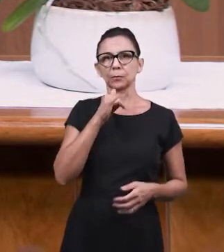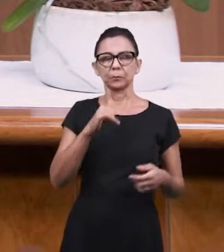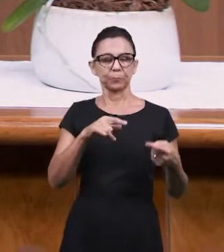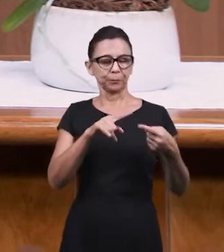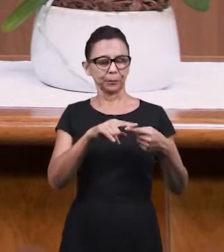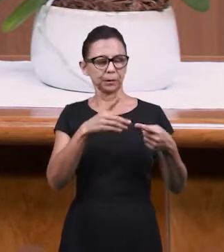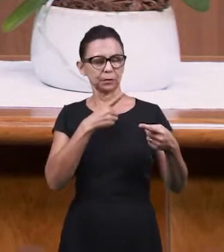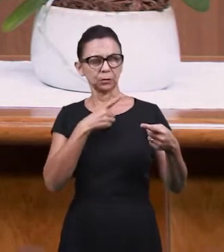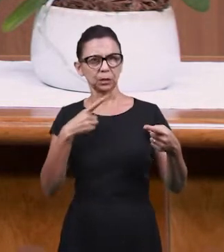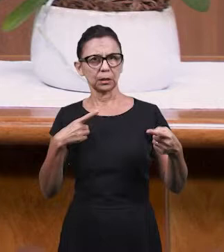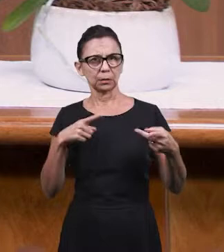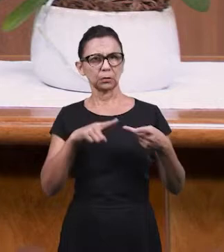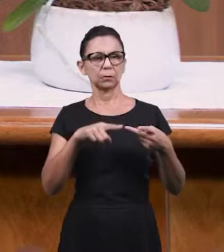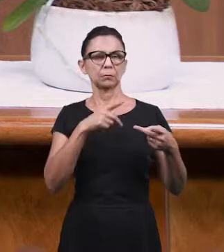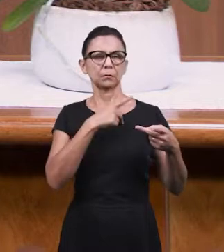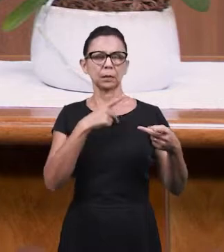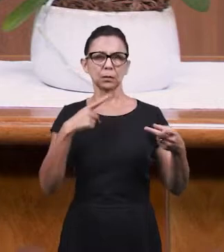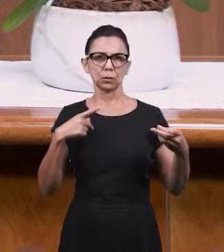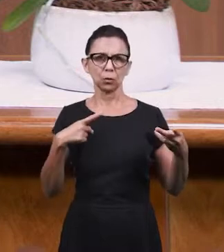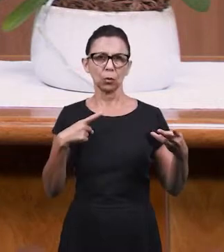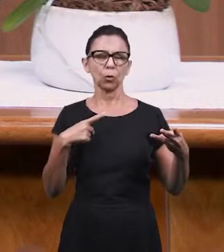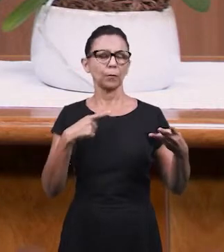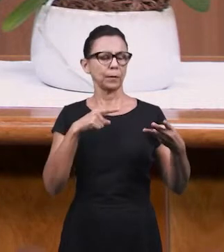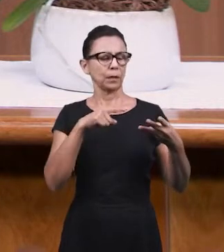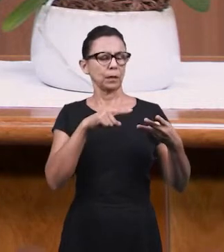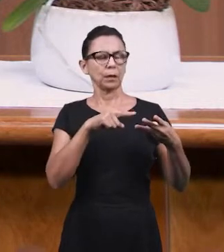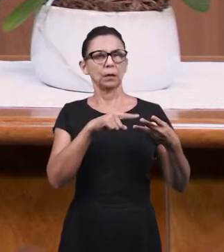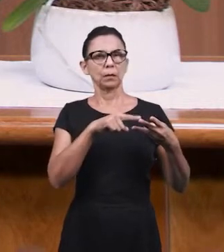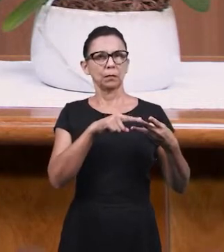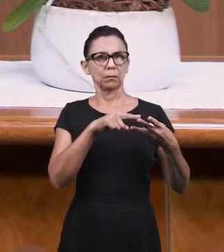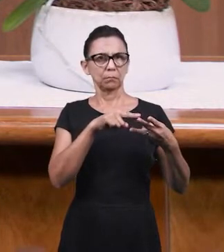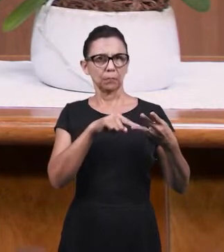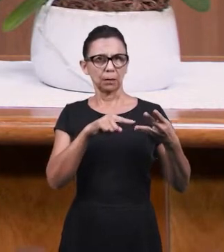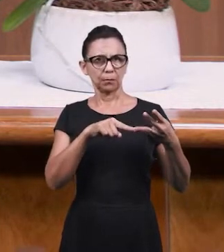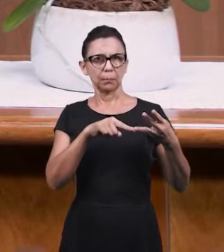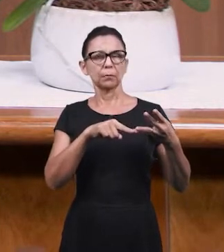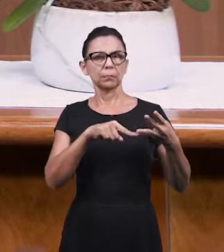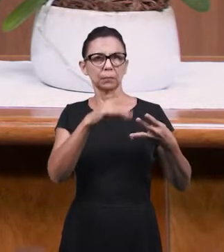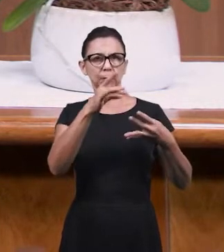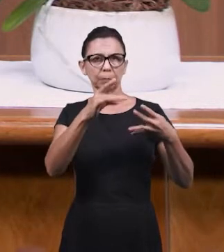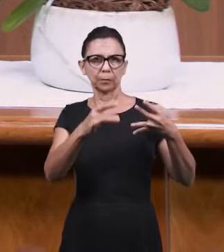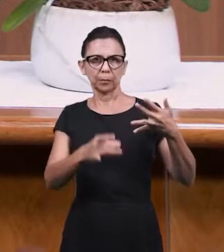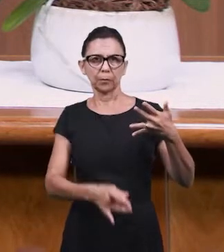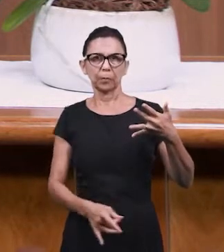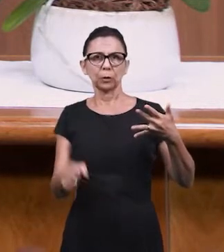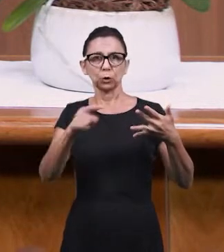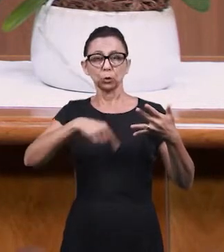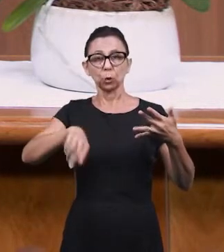Le pasteur a une fonction, le diacre a une fonction, et cela,